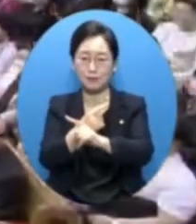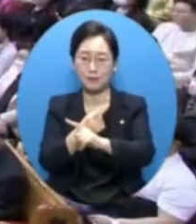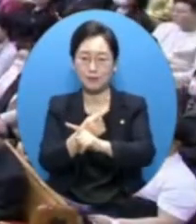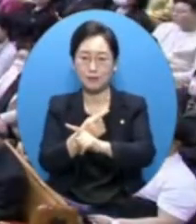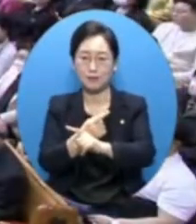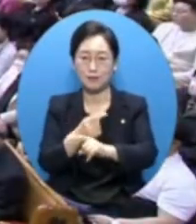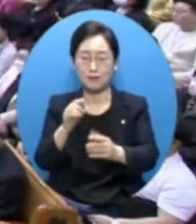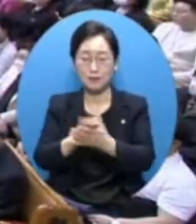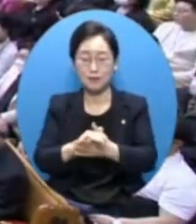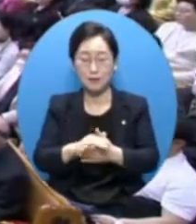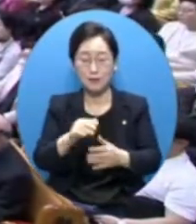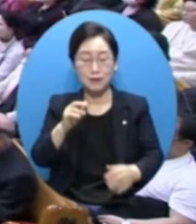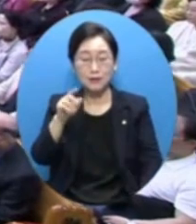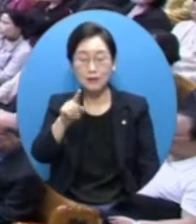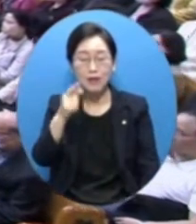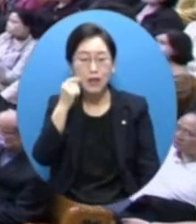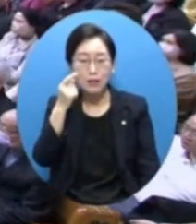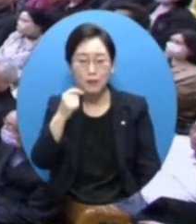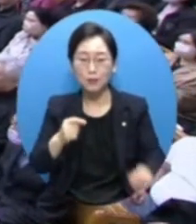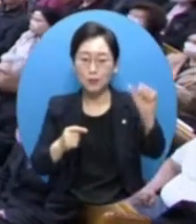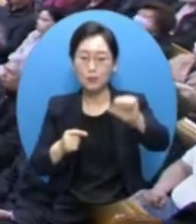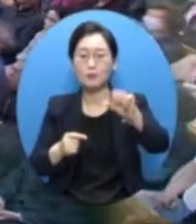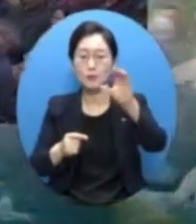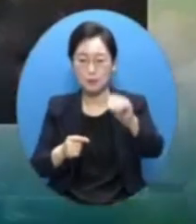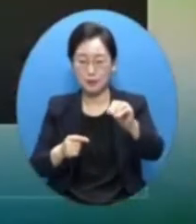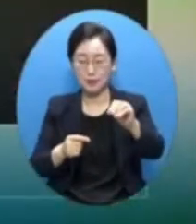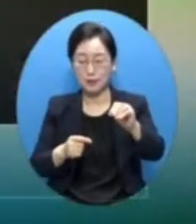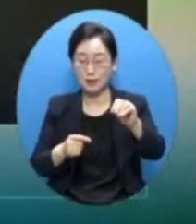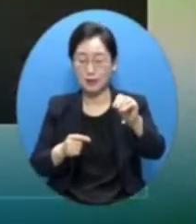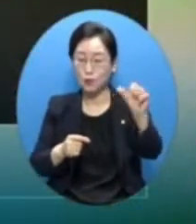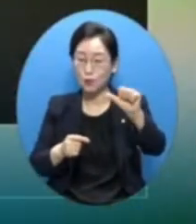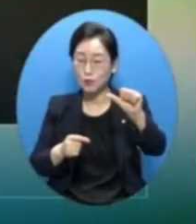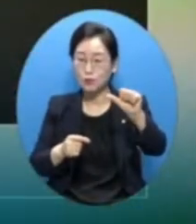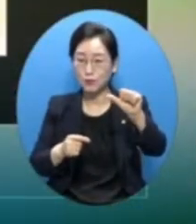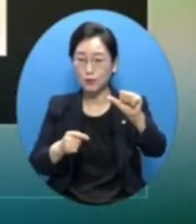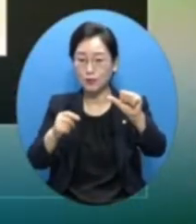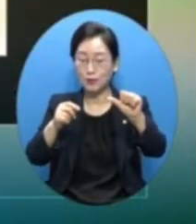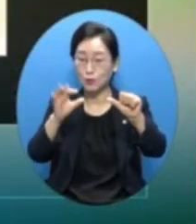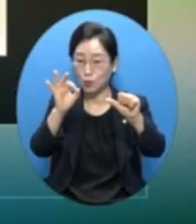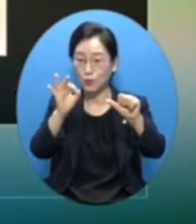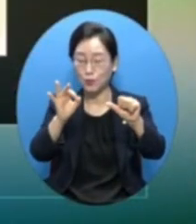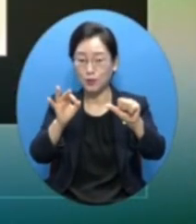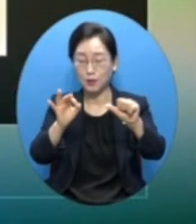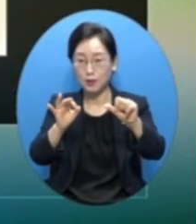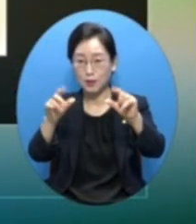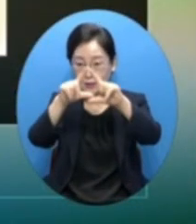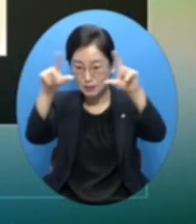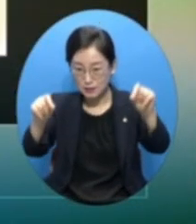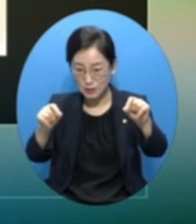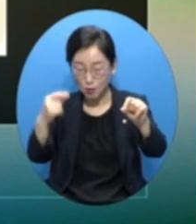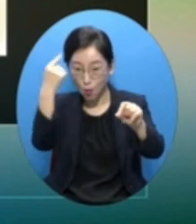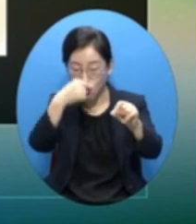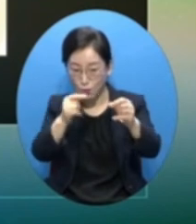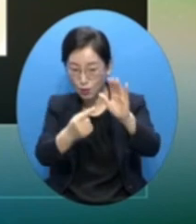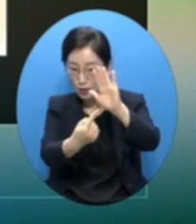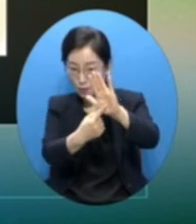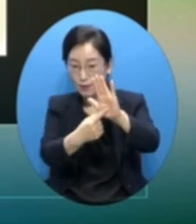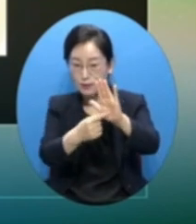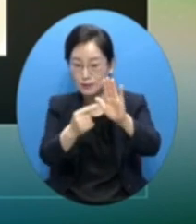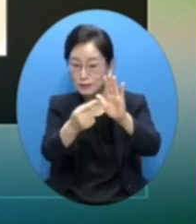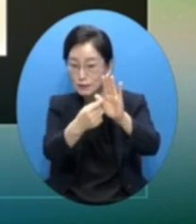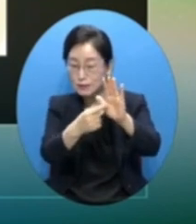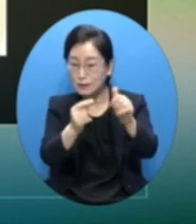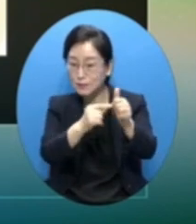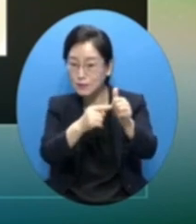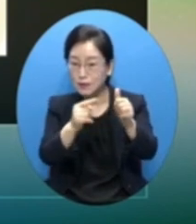니토베 이나조라고 하는 일본 5천 엔짜리에 들어간 얼굴에 들어간 그 경제학자도 바로 이 학교 이 밑에서